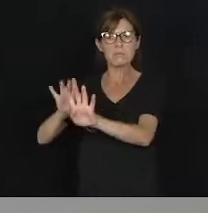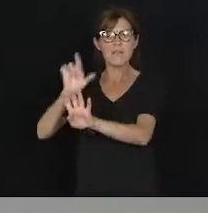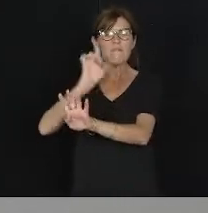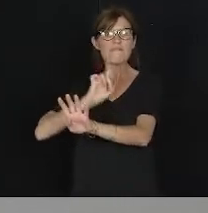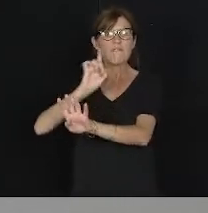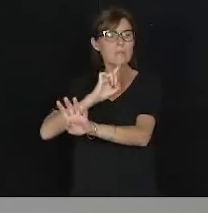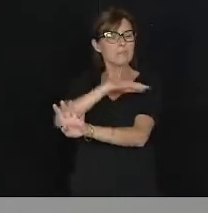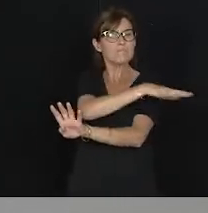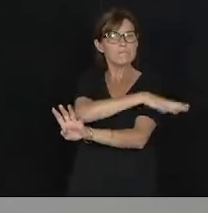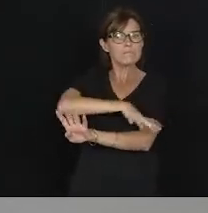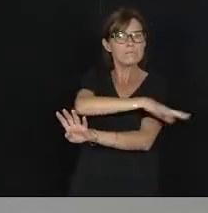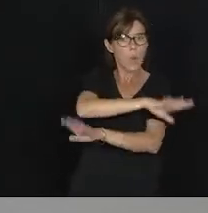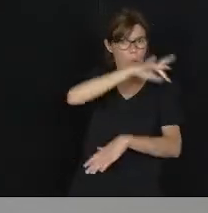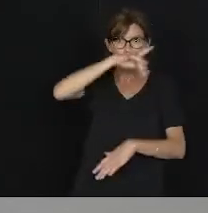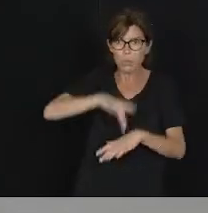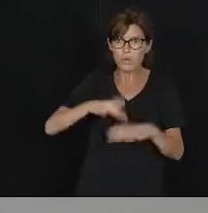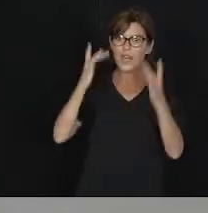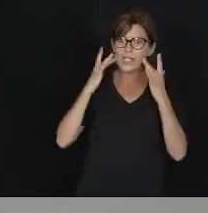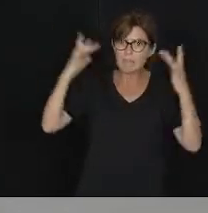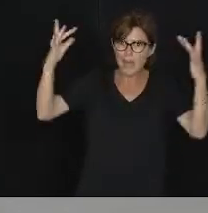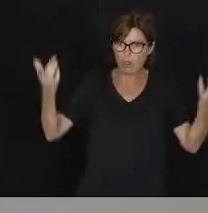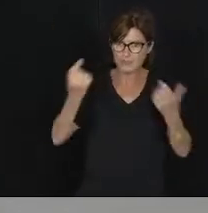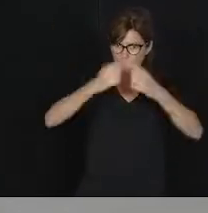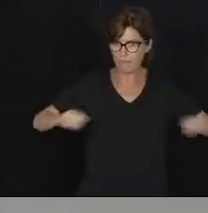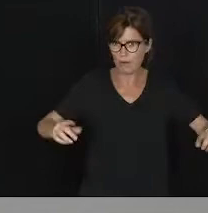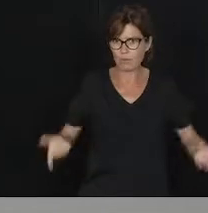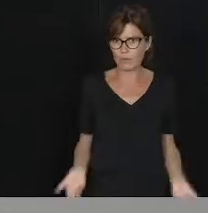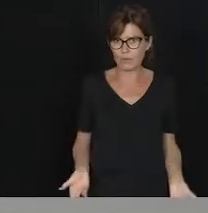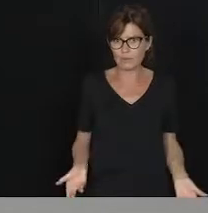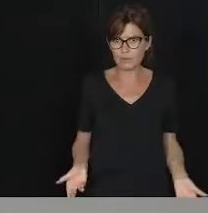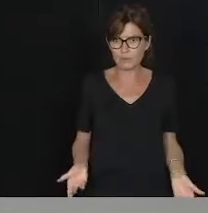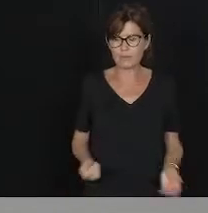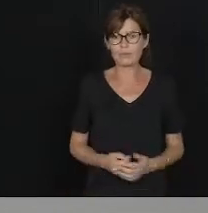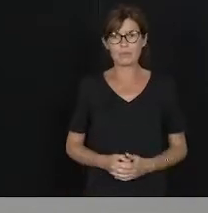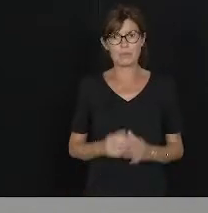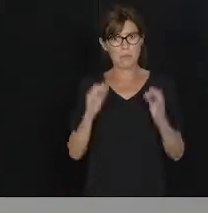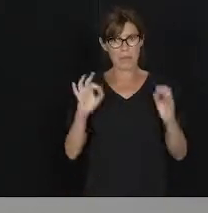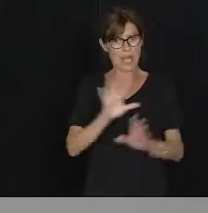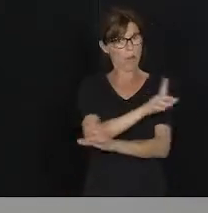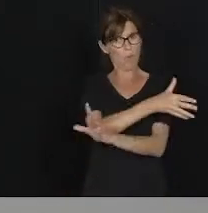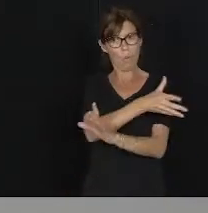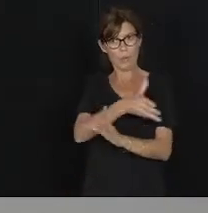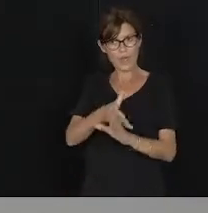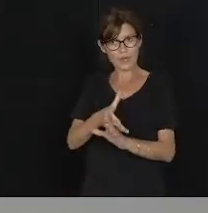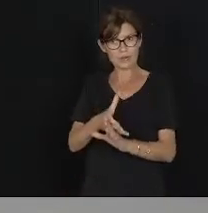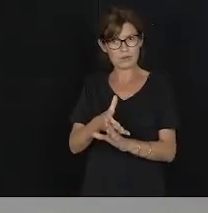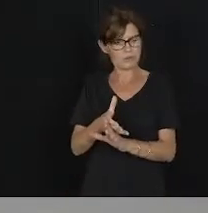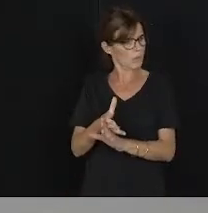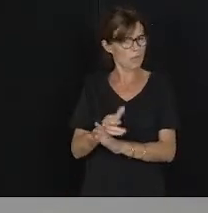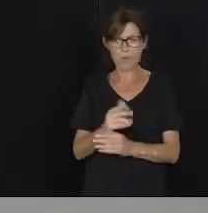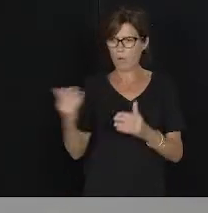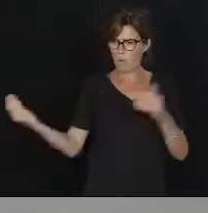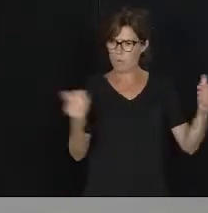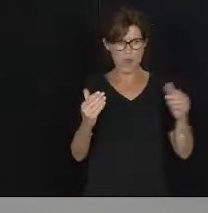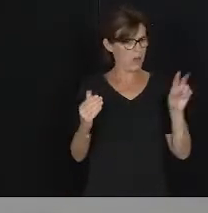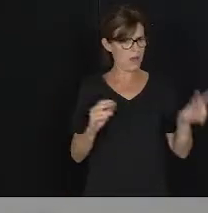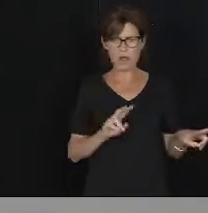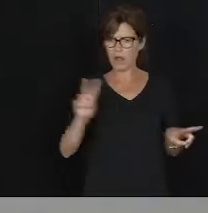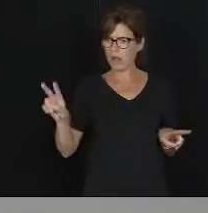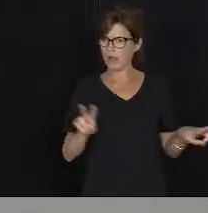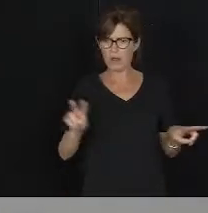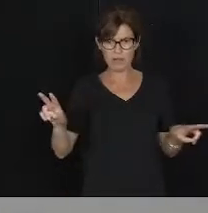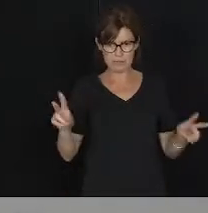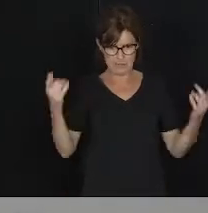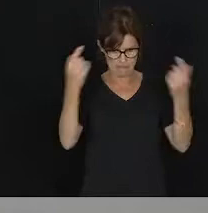d'autre des expériences très dissemblables. Et dans ce contexte, eh bien, la concordance des temps entre front et